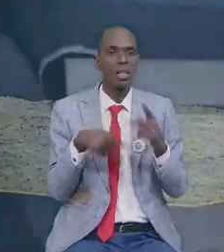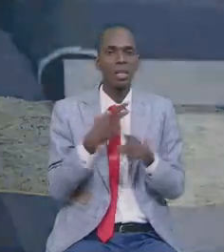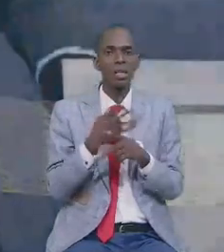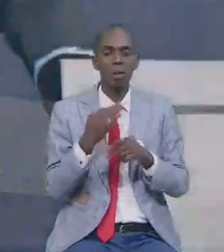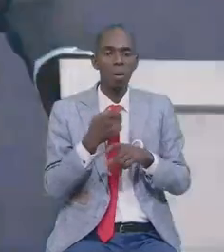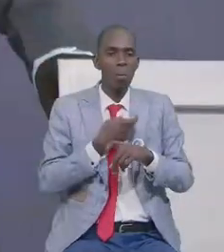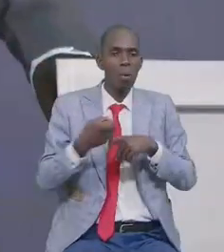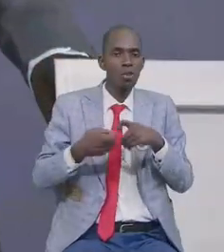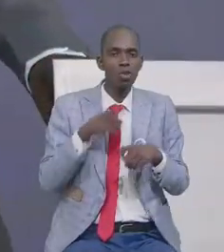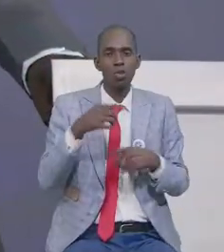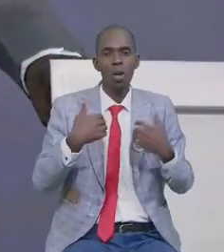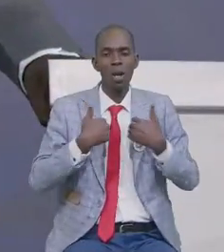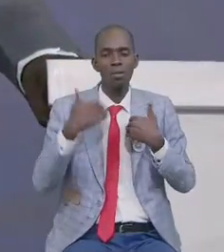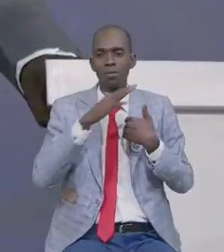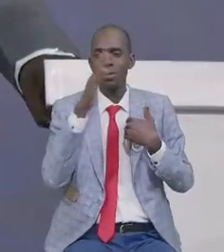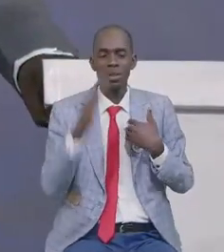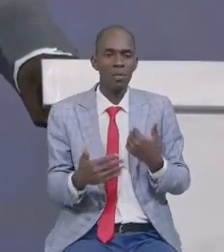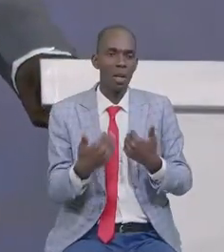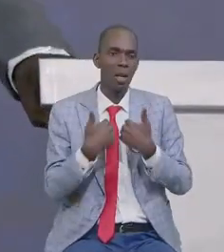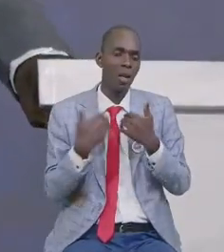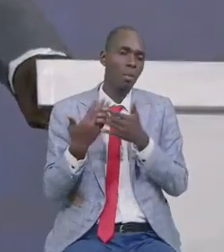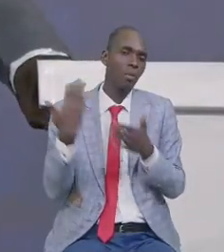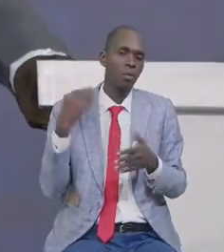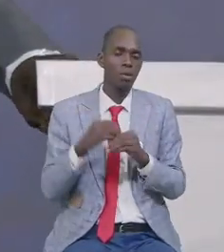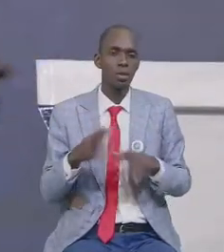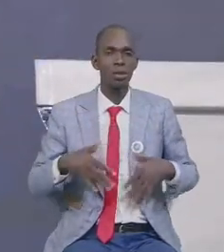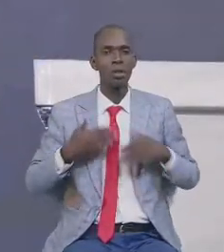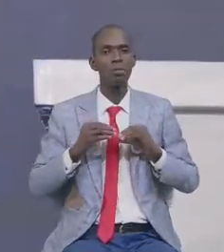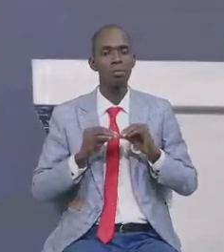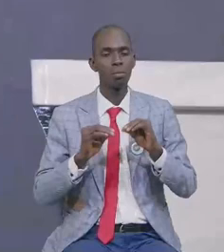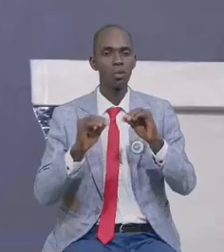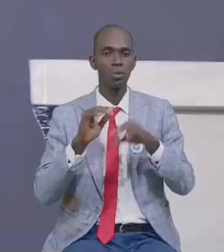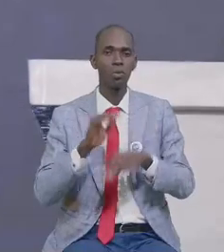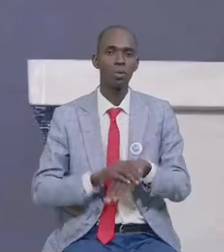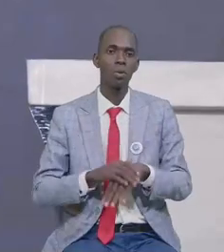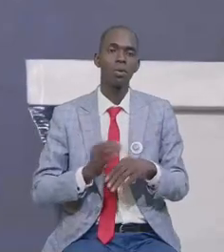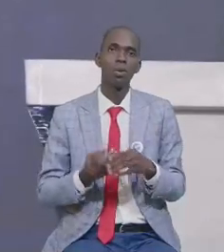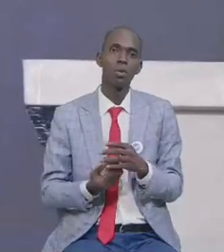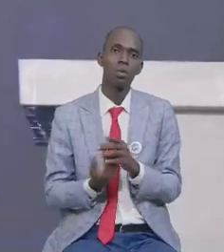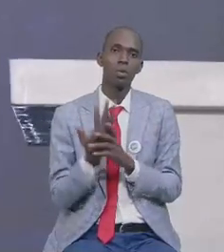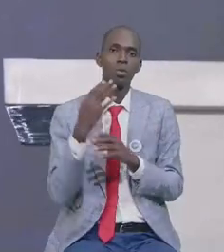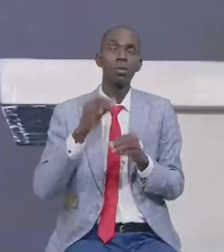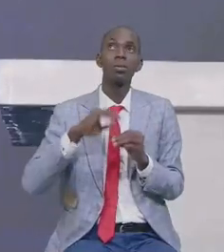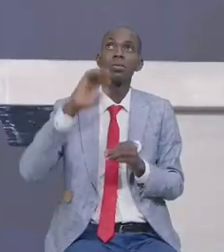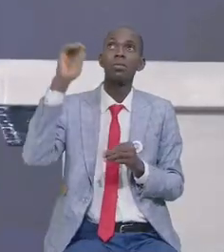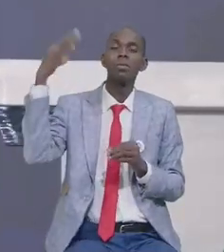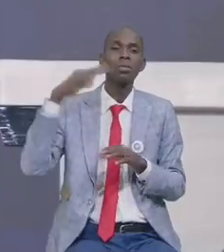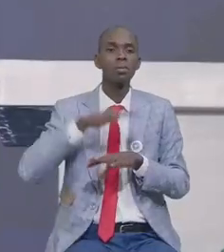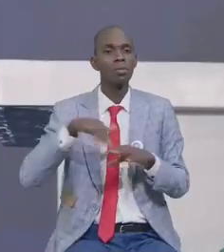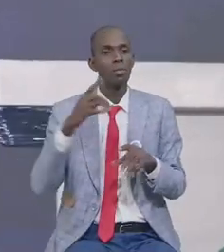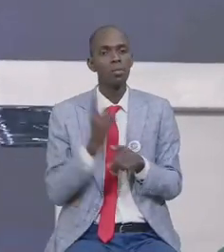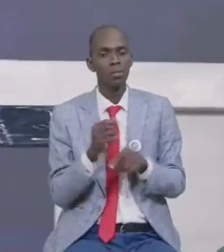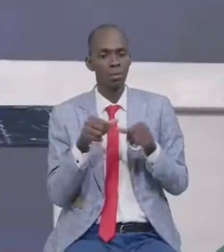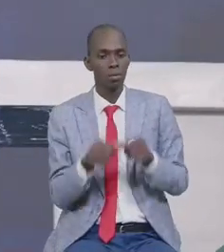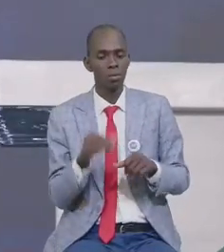persécution que tu n'as jamais eu dans ta vie. Avance. crois dans la grâce. Ne reste pas